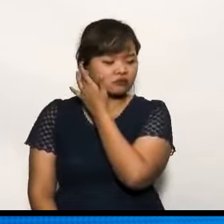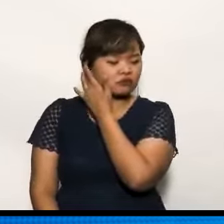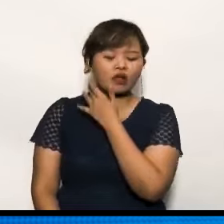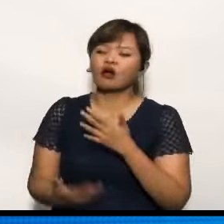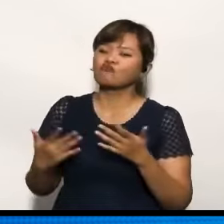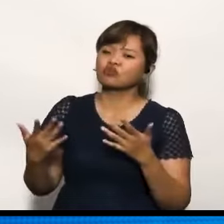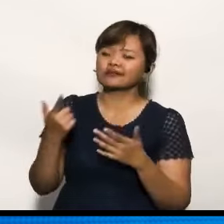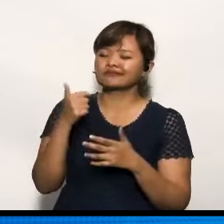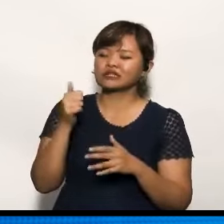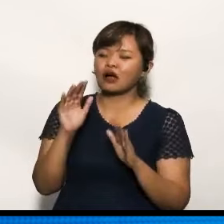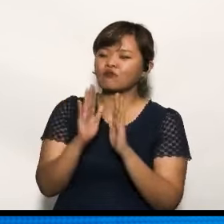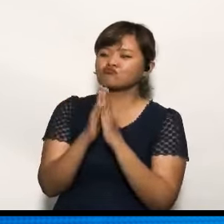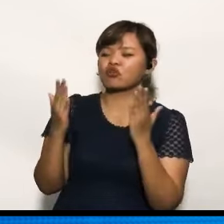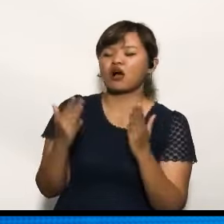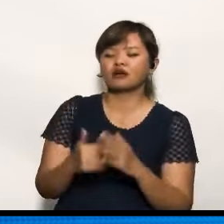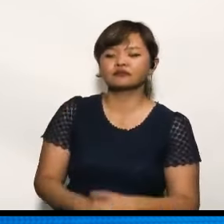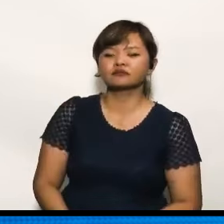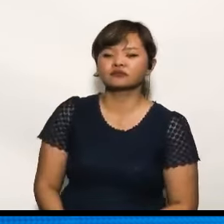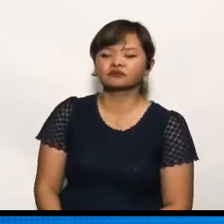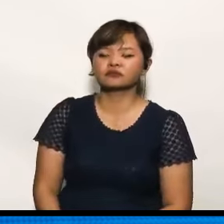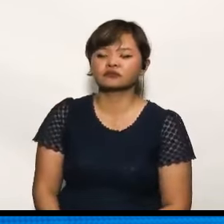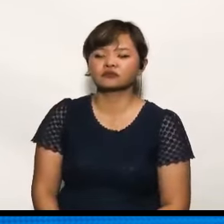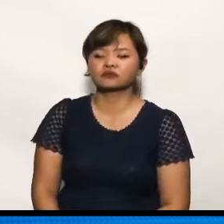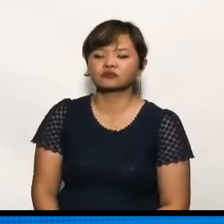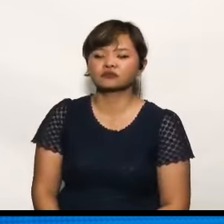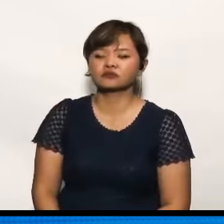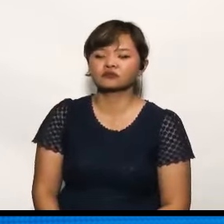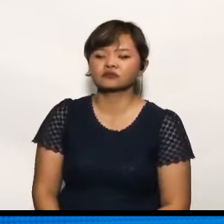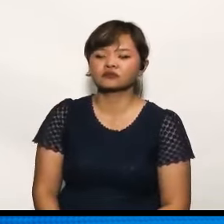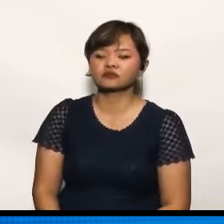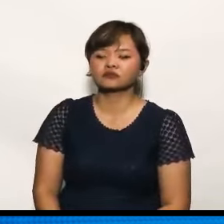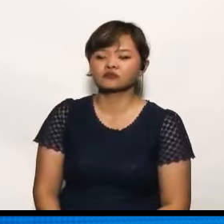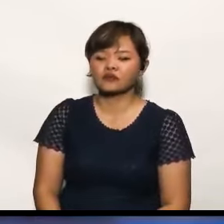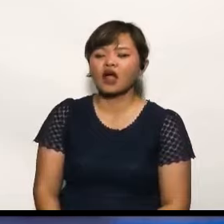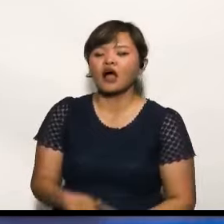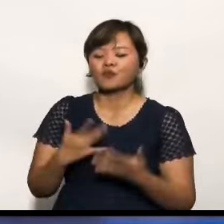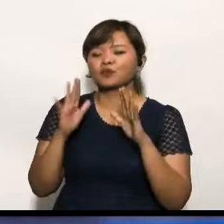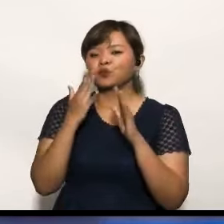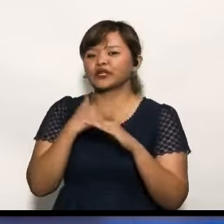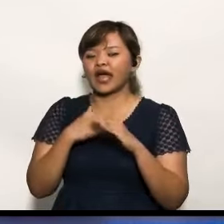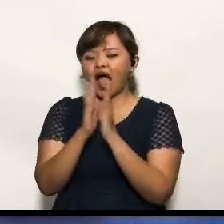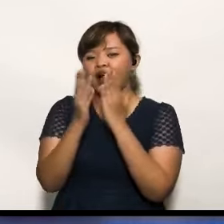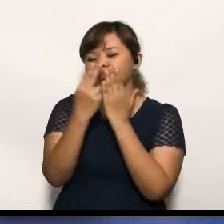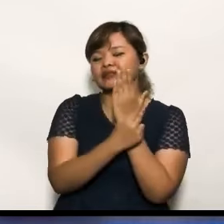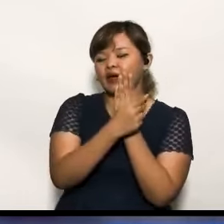Boleh saudara coba buka, I'm just gonna do this out of the script, off script. Kalau punya Alkitab,